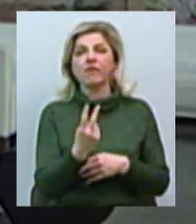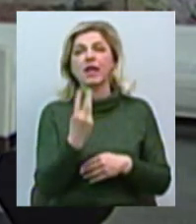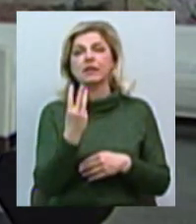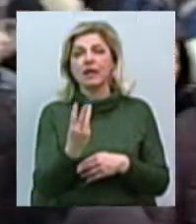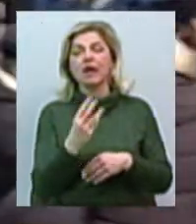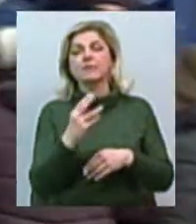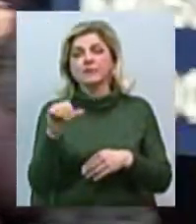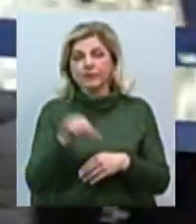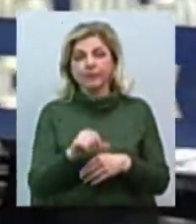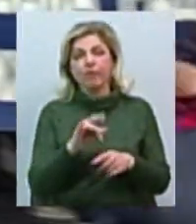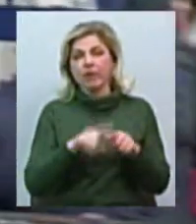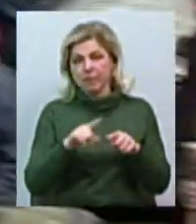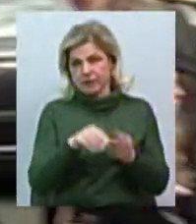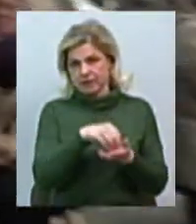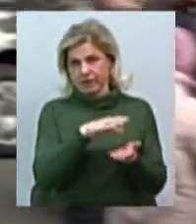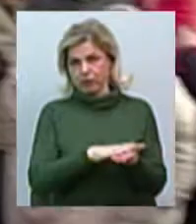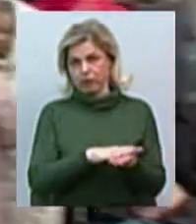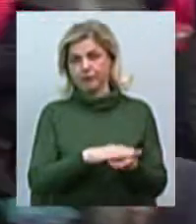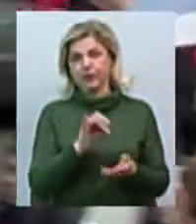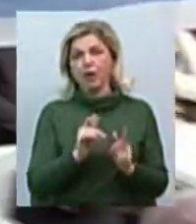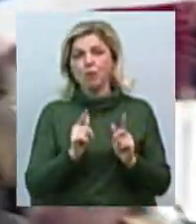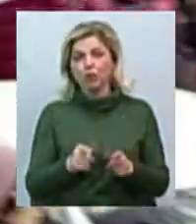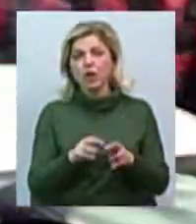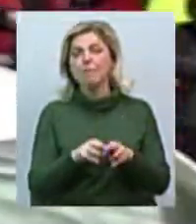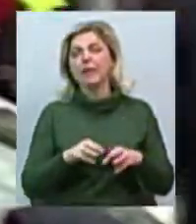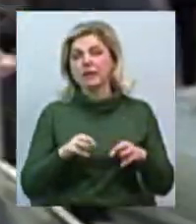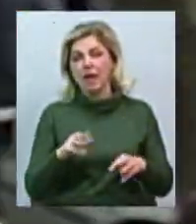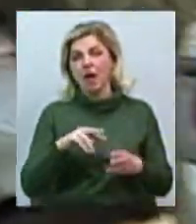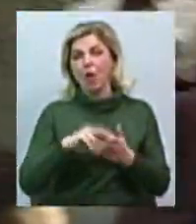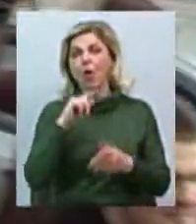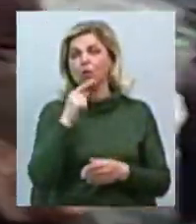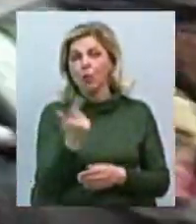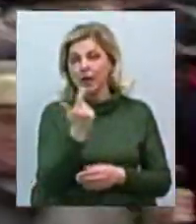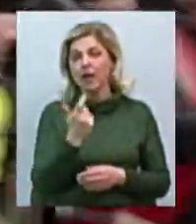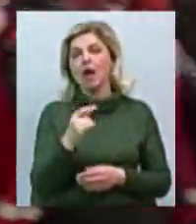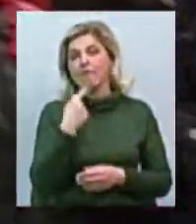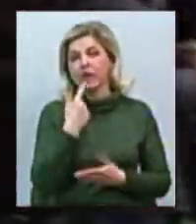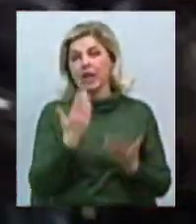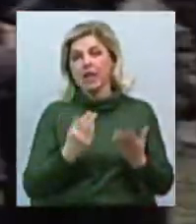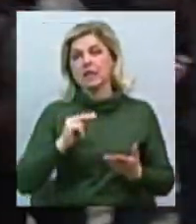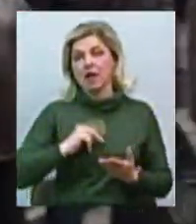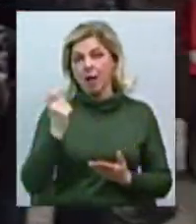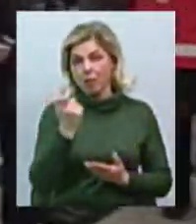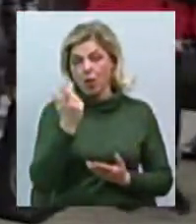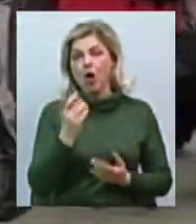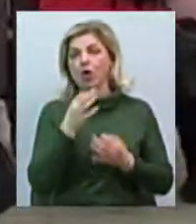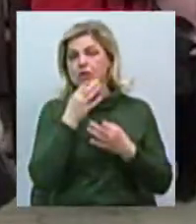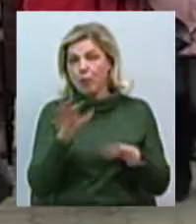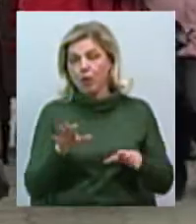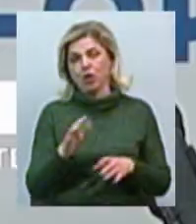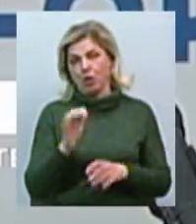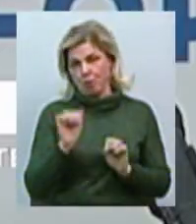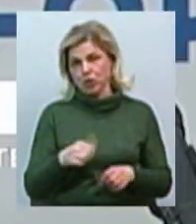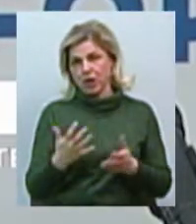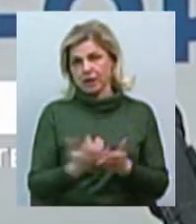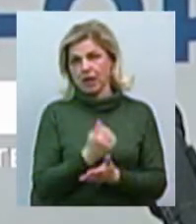це швиденько. Погоджується з цим і міністр економіки Тимофій Милованов. Каже, роботодавець, якщо захоче, в будь-якому разі знайде причину для звільнення.